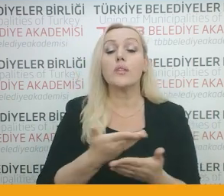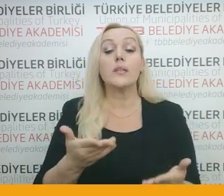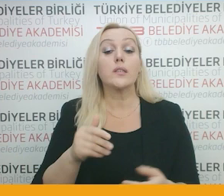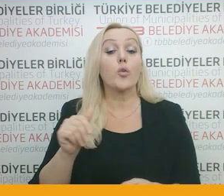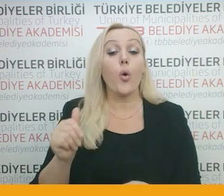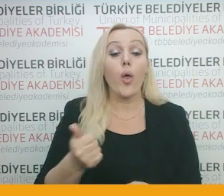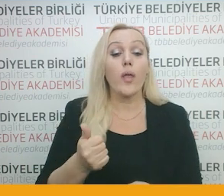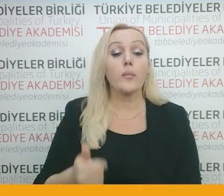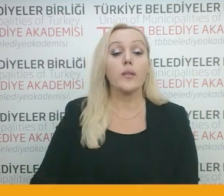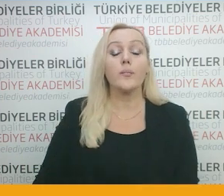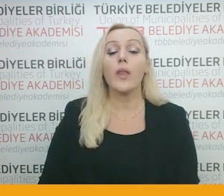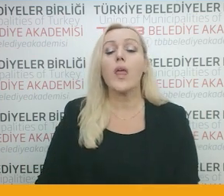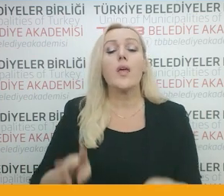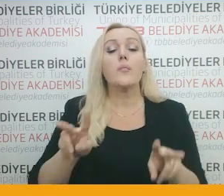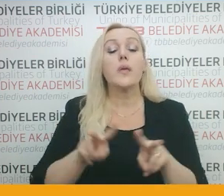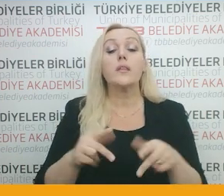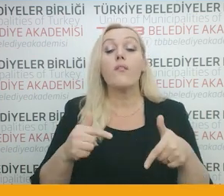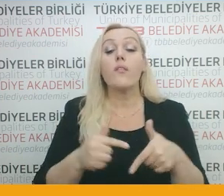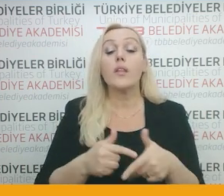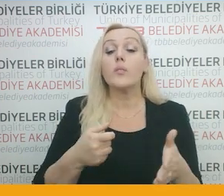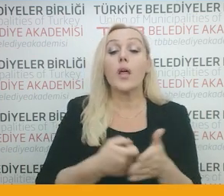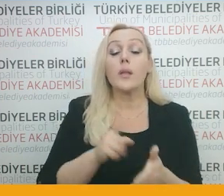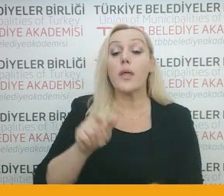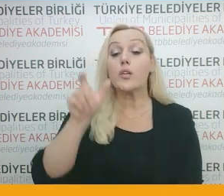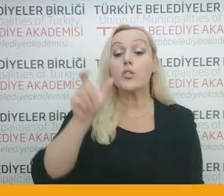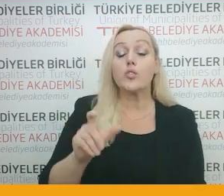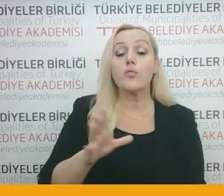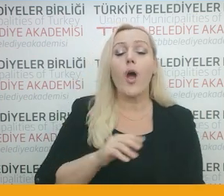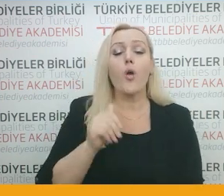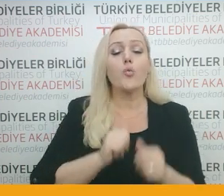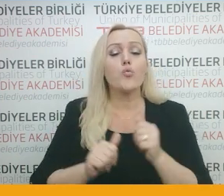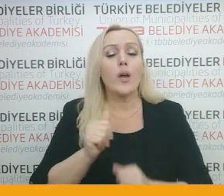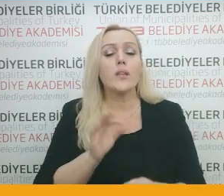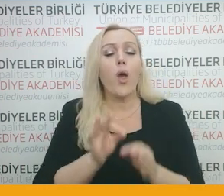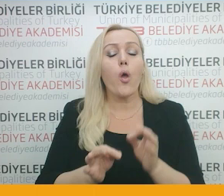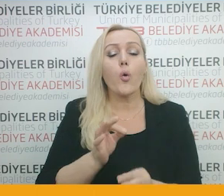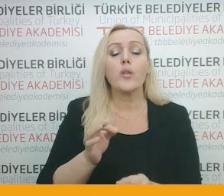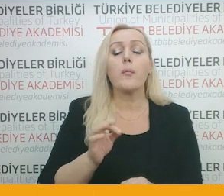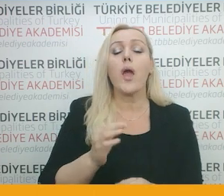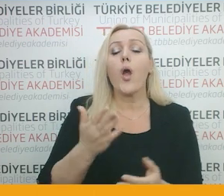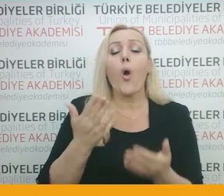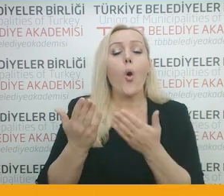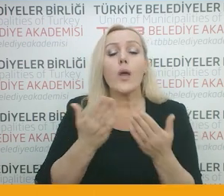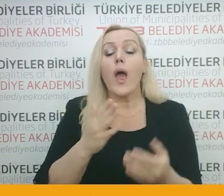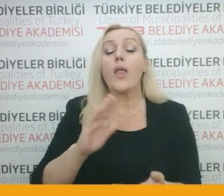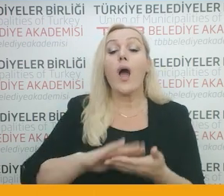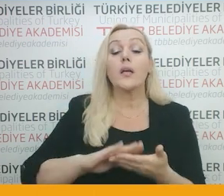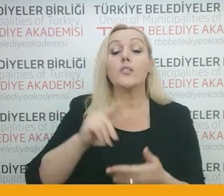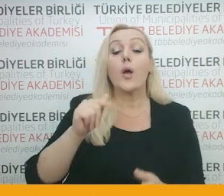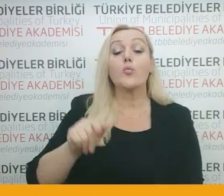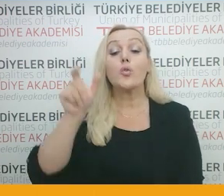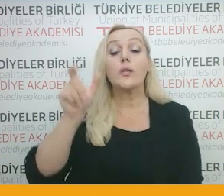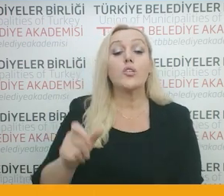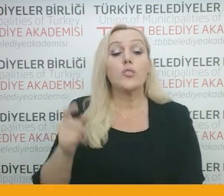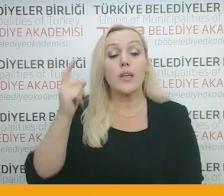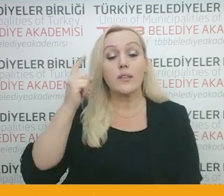önemli? Milton Friedman isimli bir arkadaş var. İktisat okuyanlar, işletme okuyan arkadaşlar bu